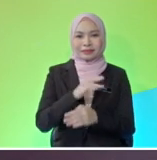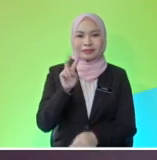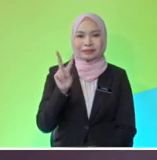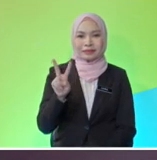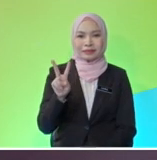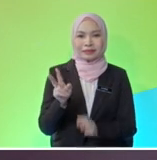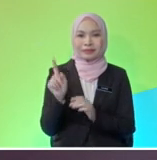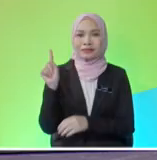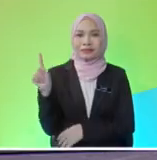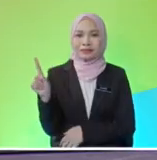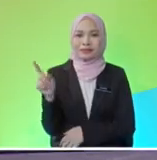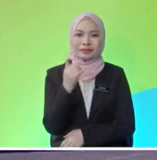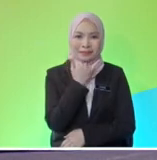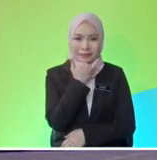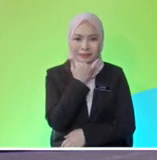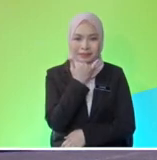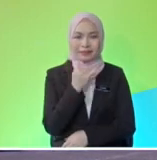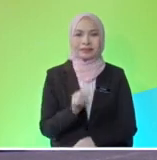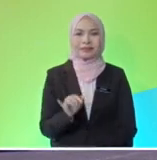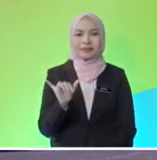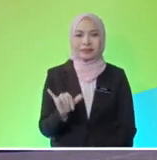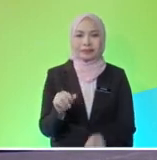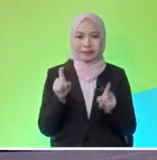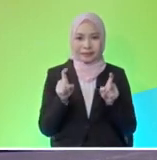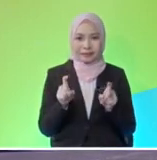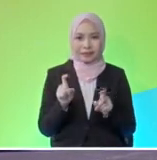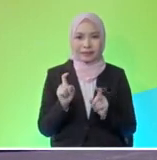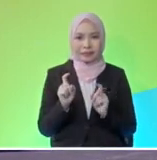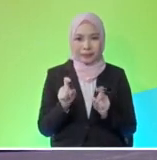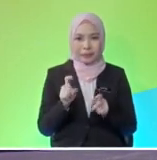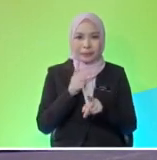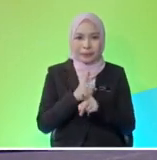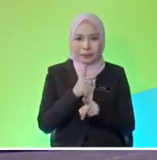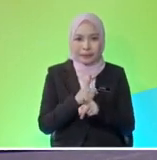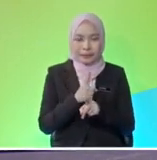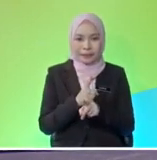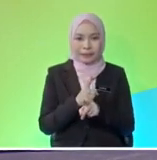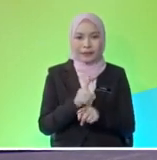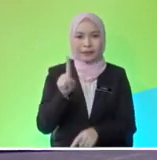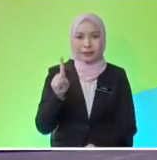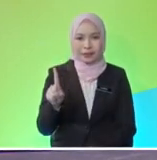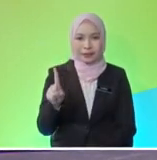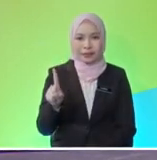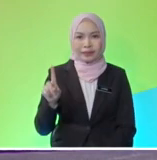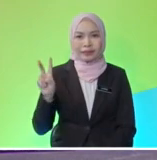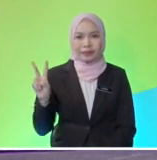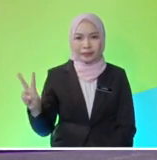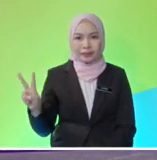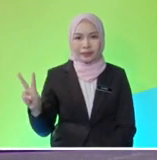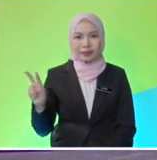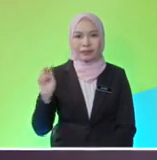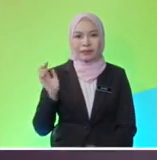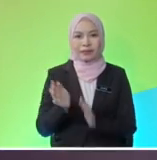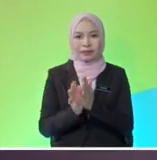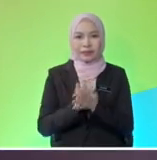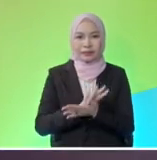dia satu ni. Barulah jumpa dua. Bukannya dekat depan dua, dekat belakang satu. Dah salah. Satu